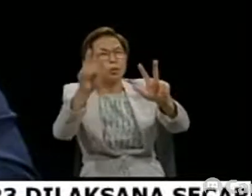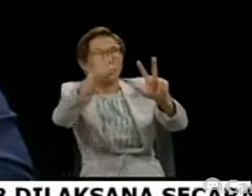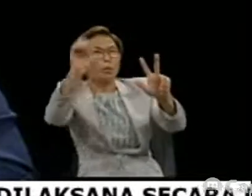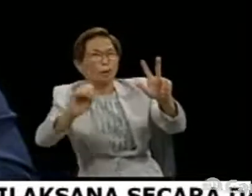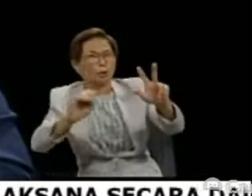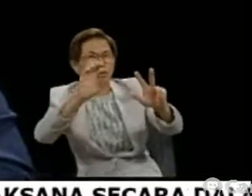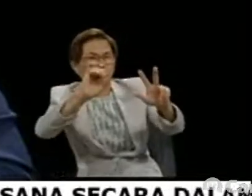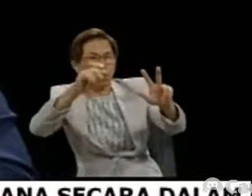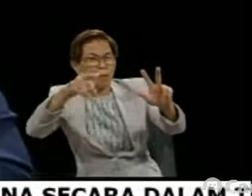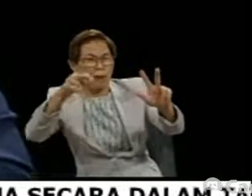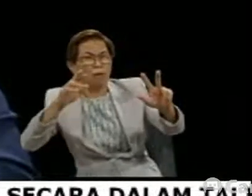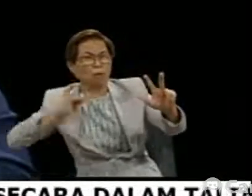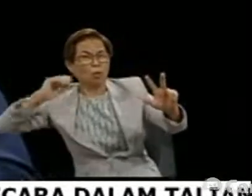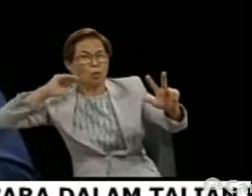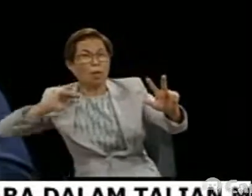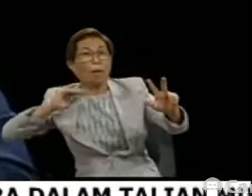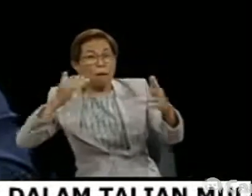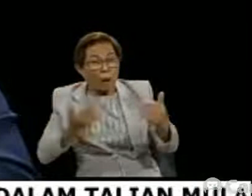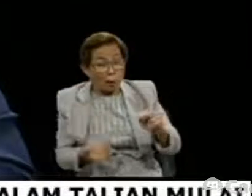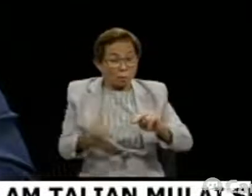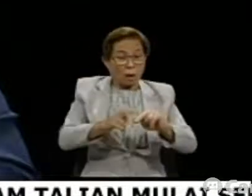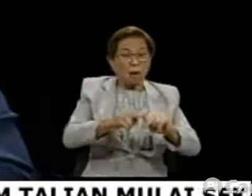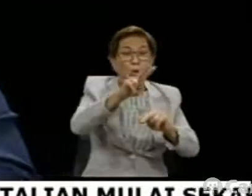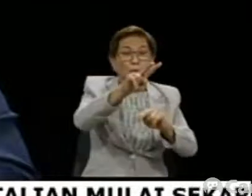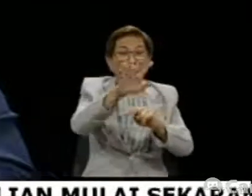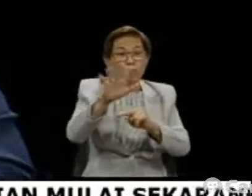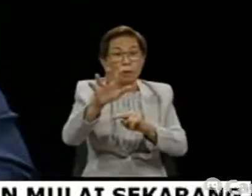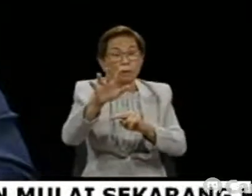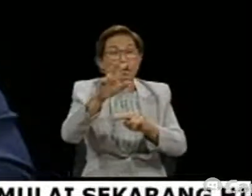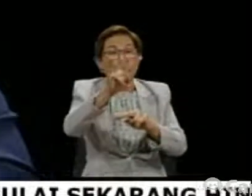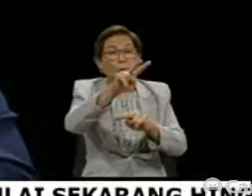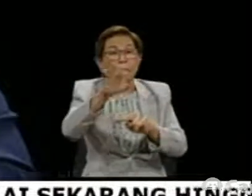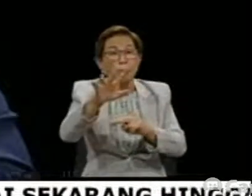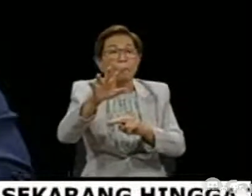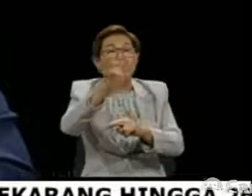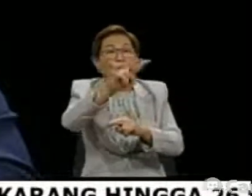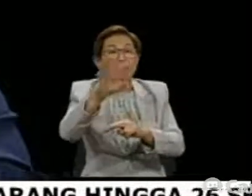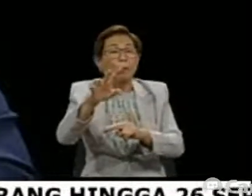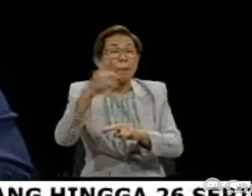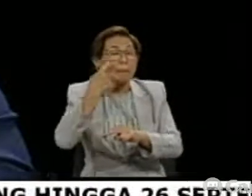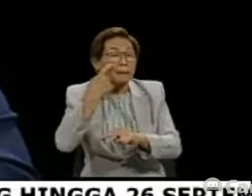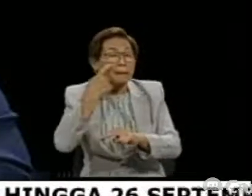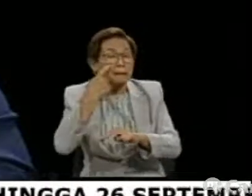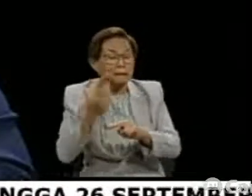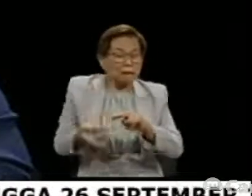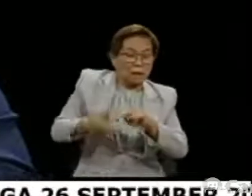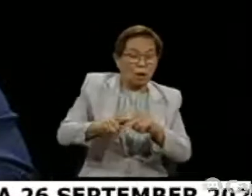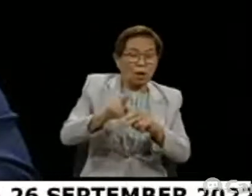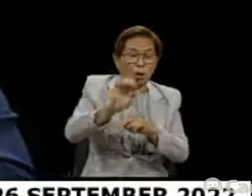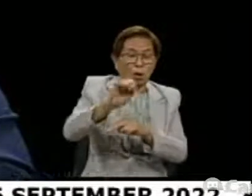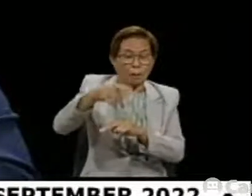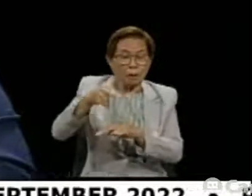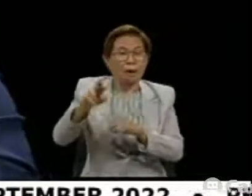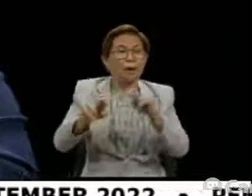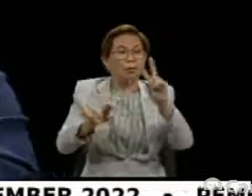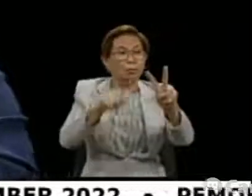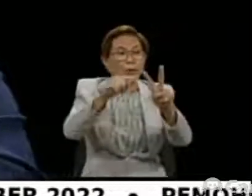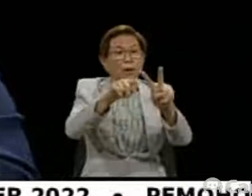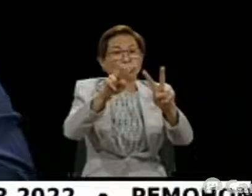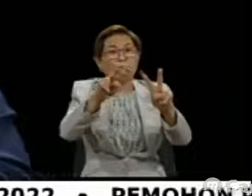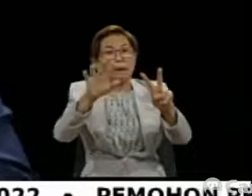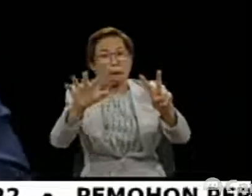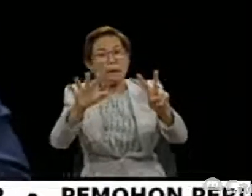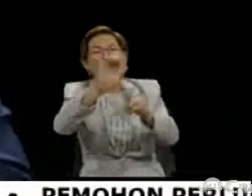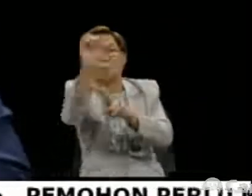sekarang nih lepas kenaikan 25 baterai Azmi m cadao pilkita ilah 2015 masih